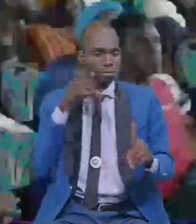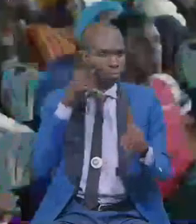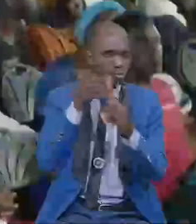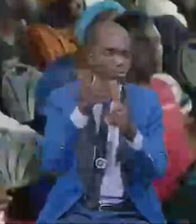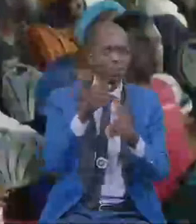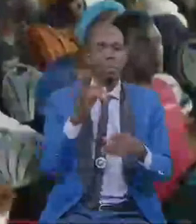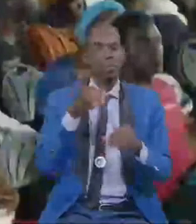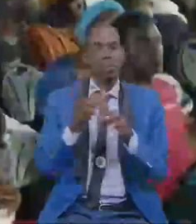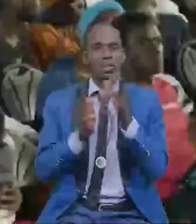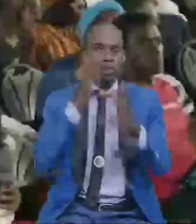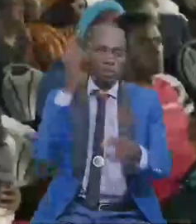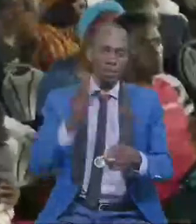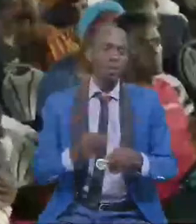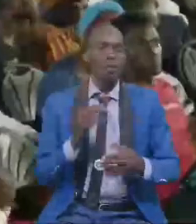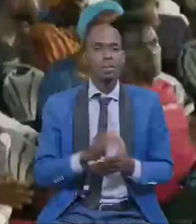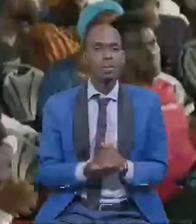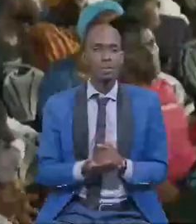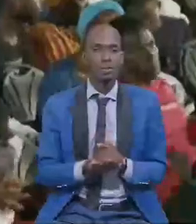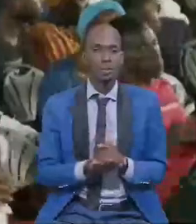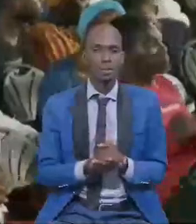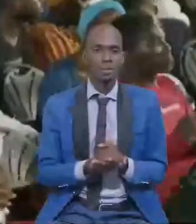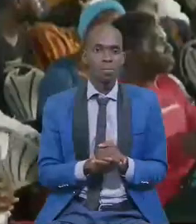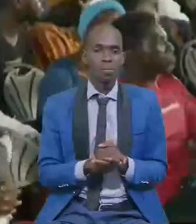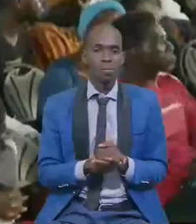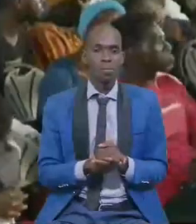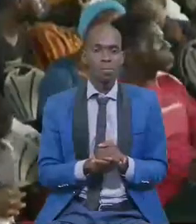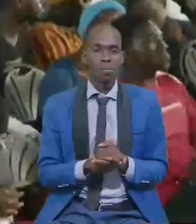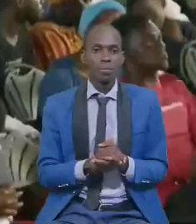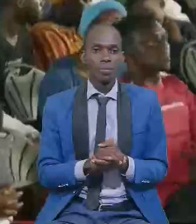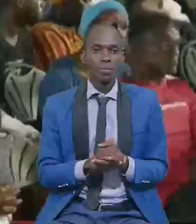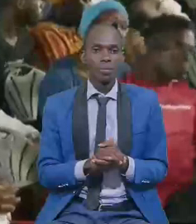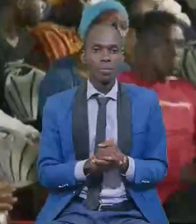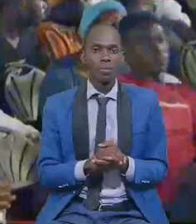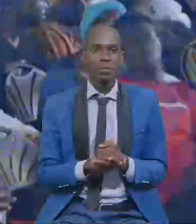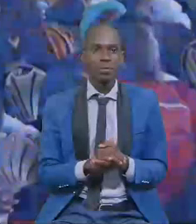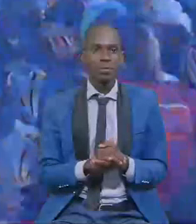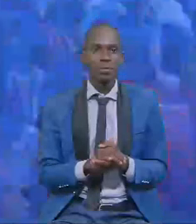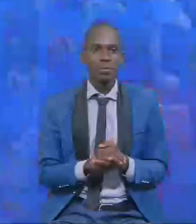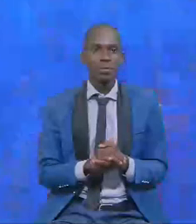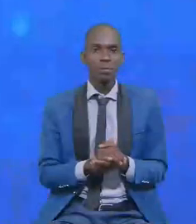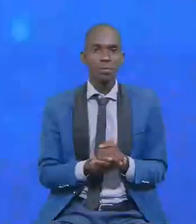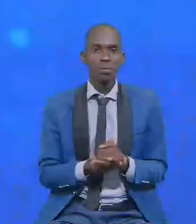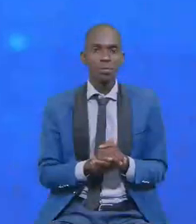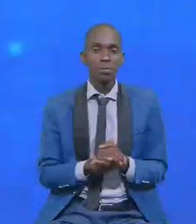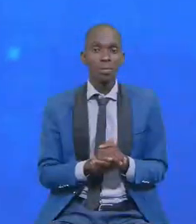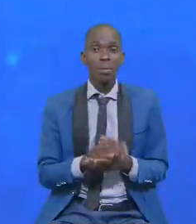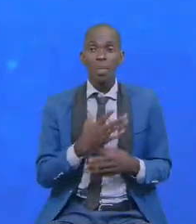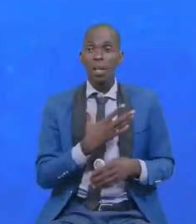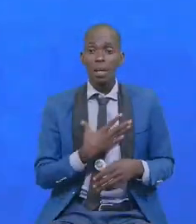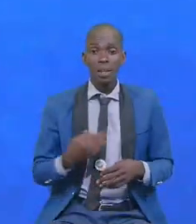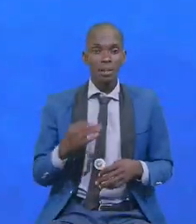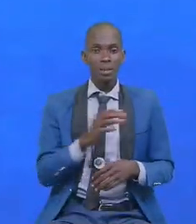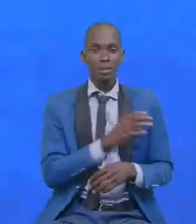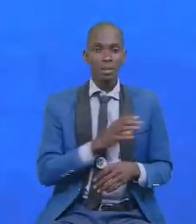Et ce soir, une transformation viendra dans ta vie de façon directe au nom de Jésus.